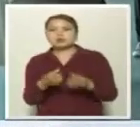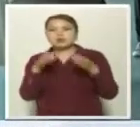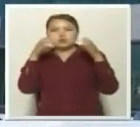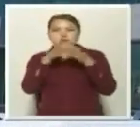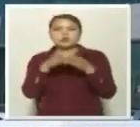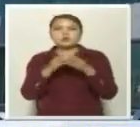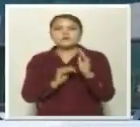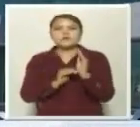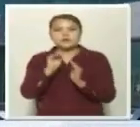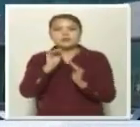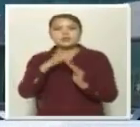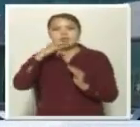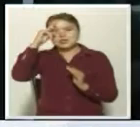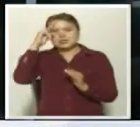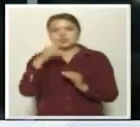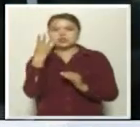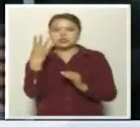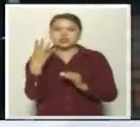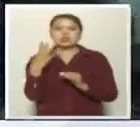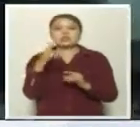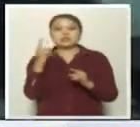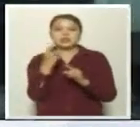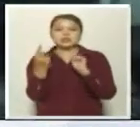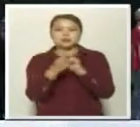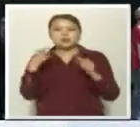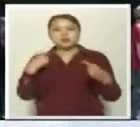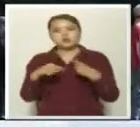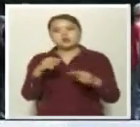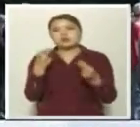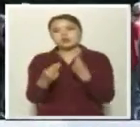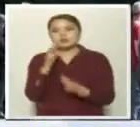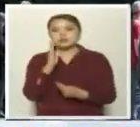сборной Казахстана запланировано 4 встречи. Ажан Сапитқызы, Рулан Аметұлы, новости.